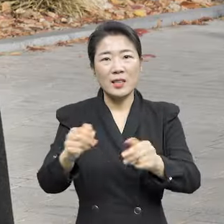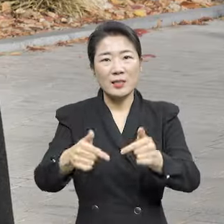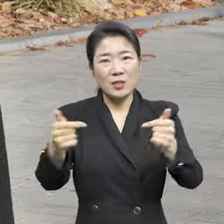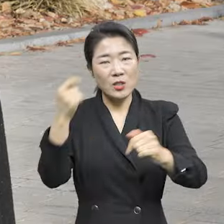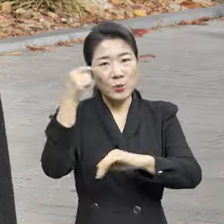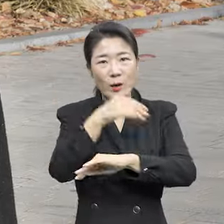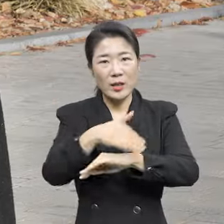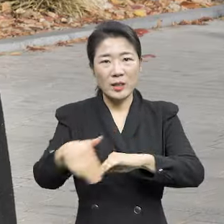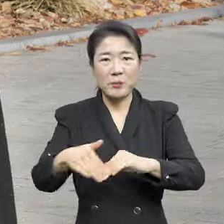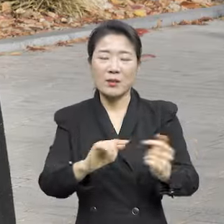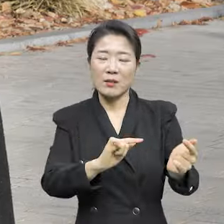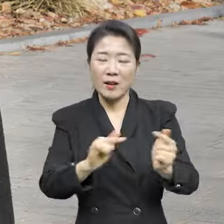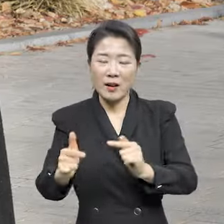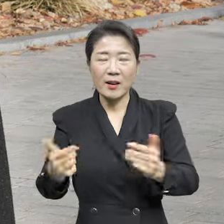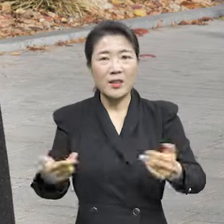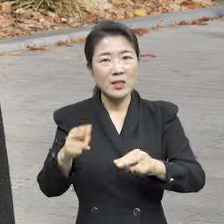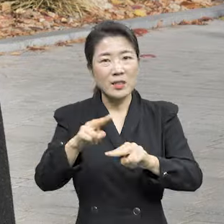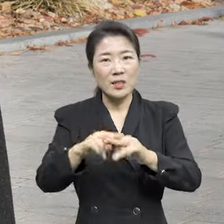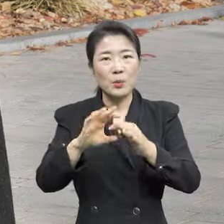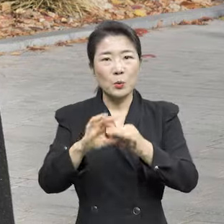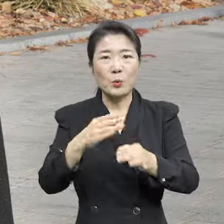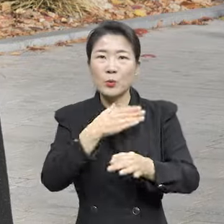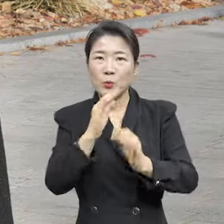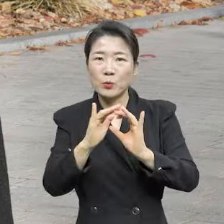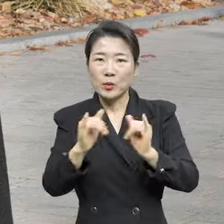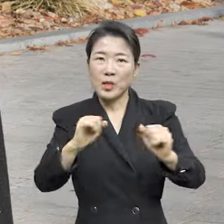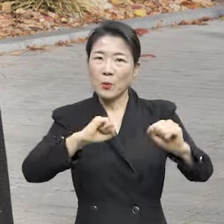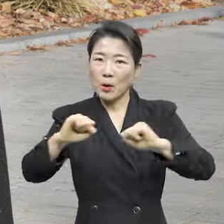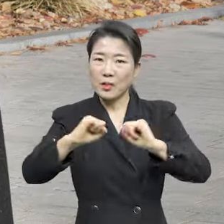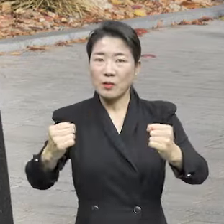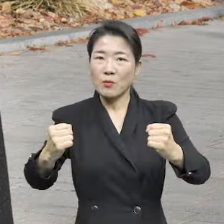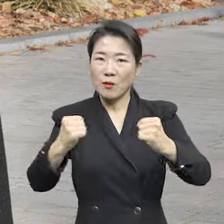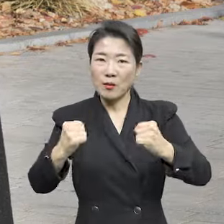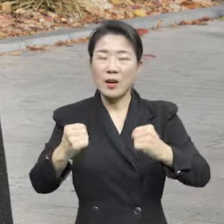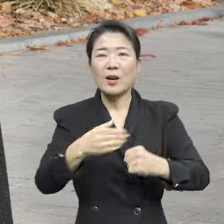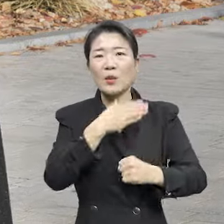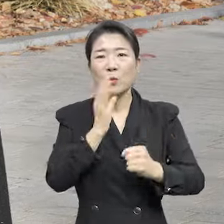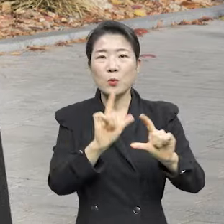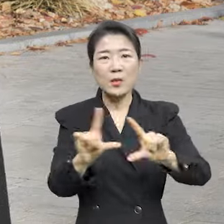통해 어르신들이 활기차고 건강한 노후 생활을 영위할 수 있길